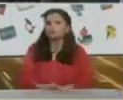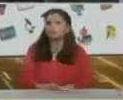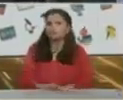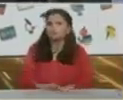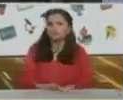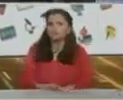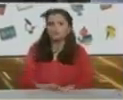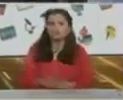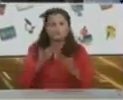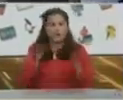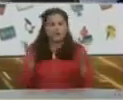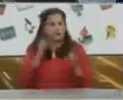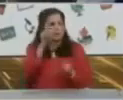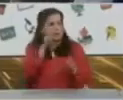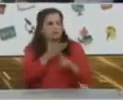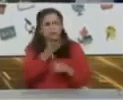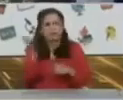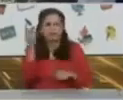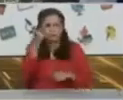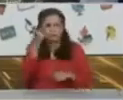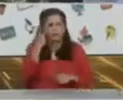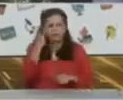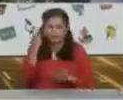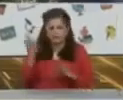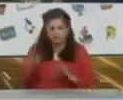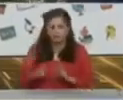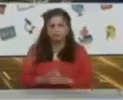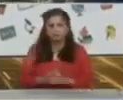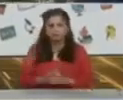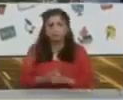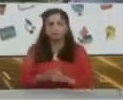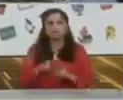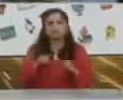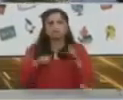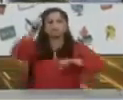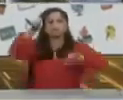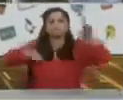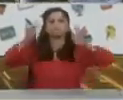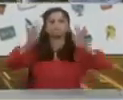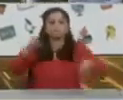कि जितने लोग हैं उतनी विभिन्नताएं हैं,